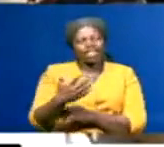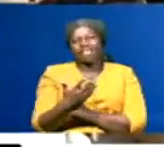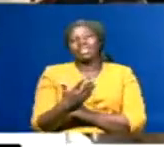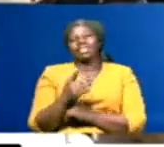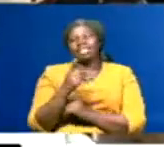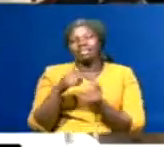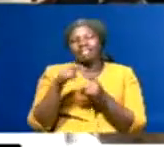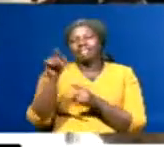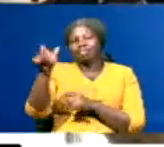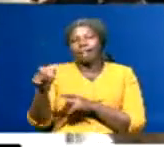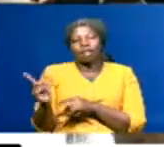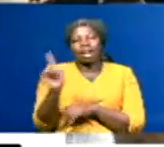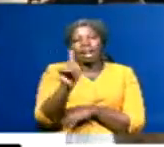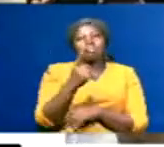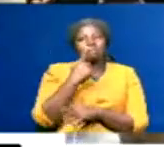anasema ati Mau